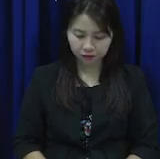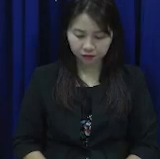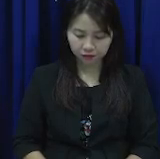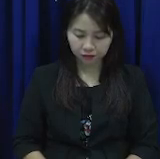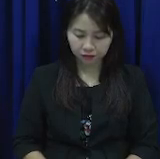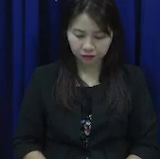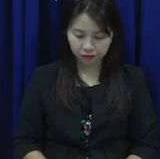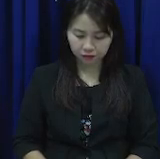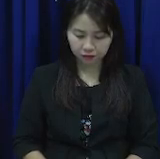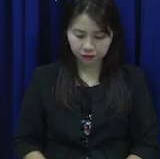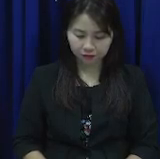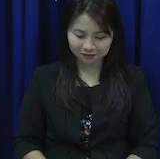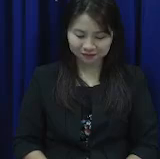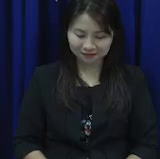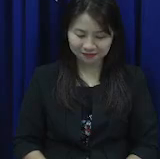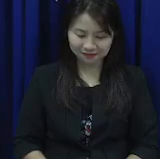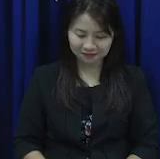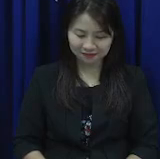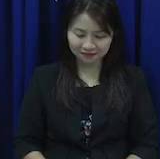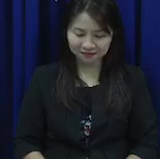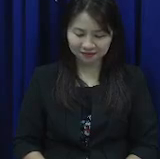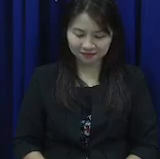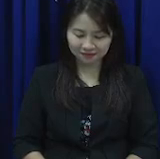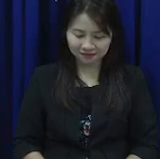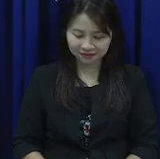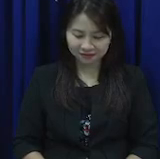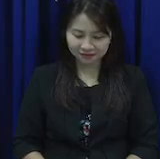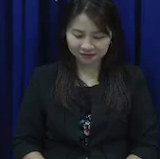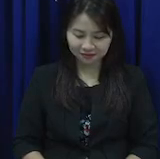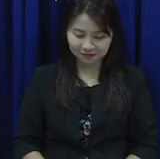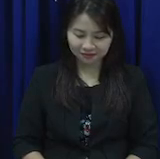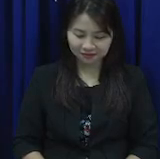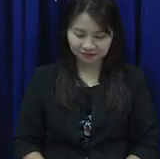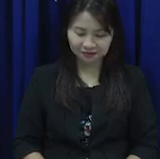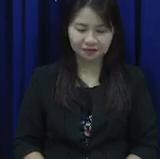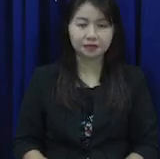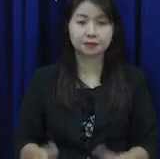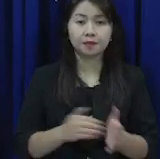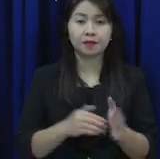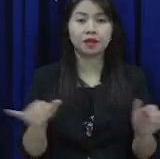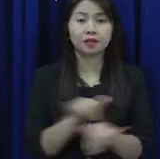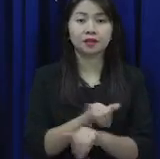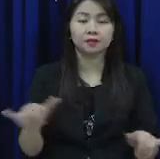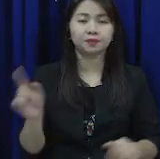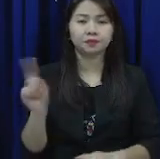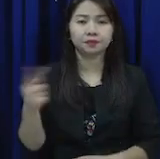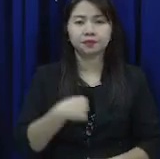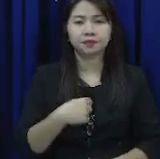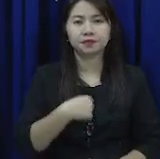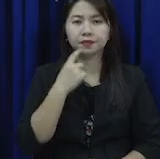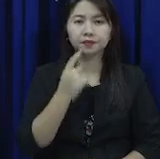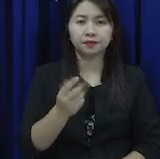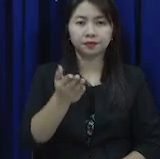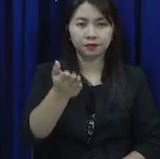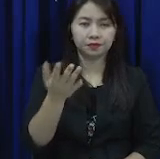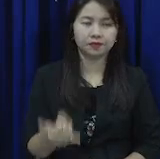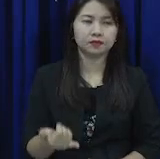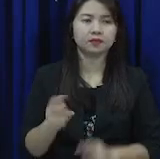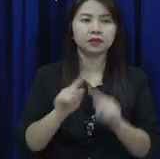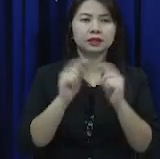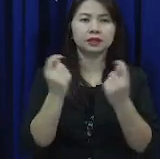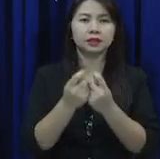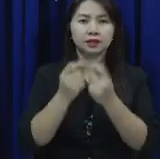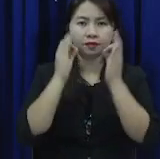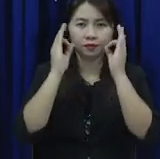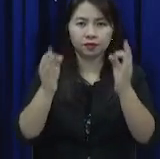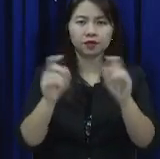It's organic y pero katulad ng sinasabi ko sa mga ah team Focus diyan and Team preparation Alam niyo